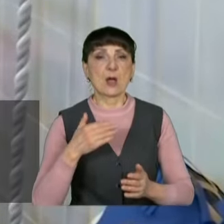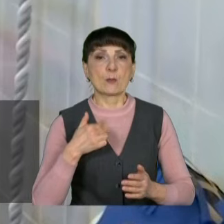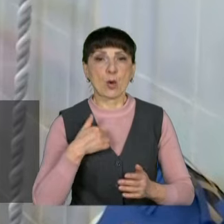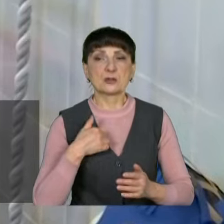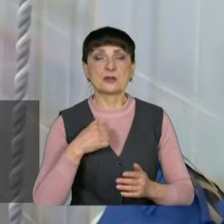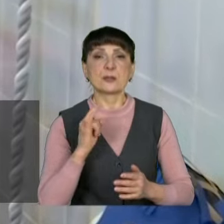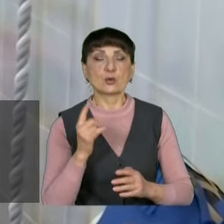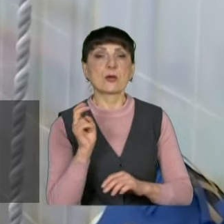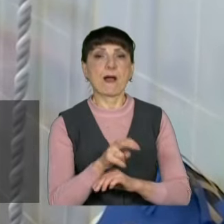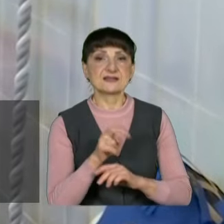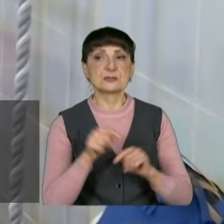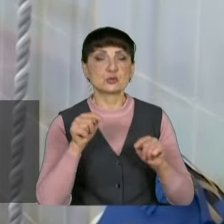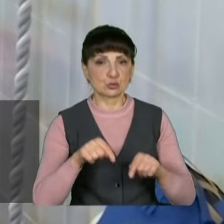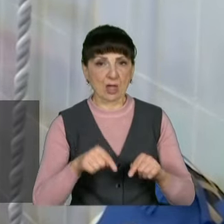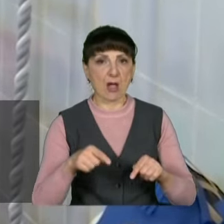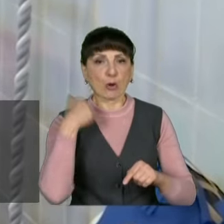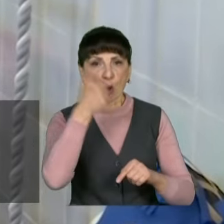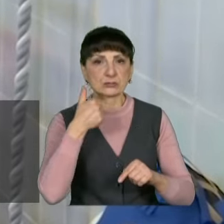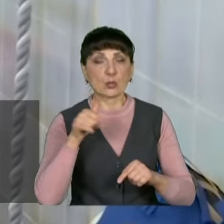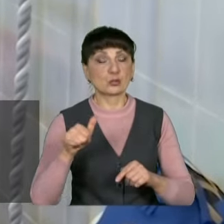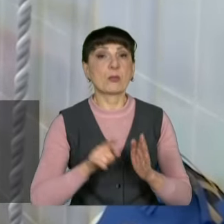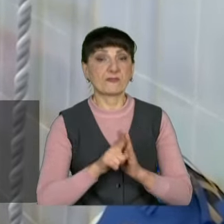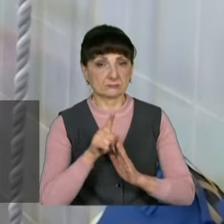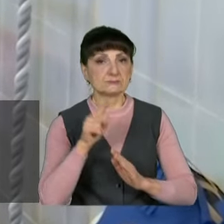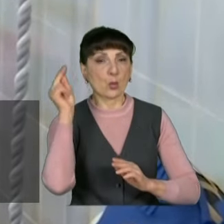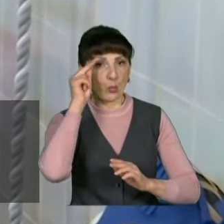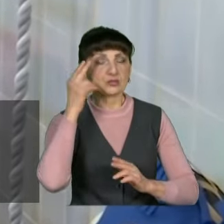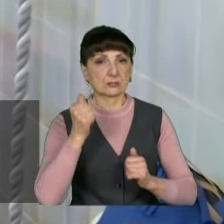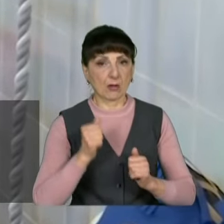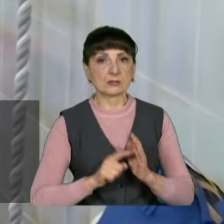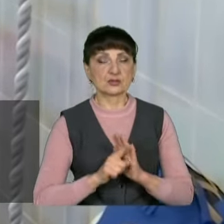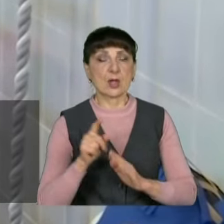год сюда. У нее появились навыки. Она начала